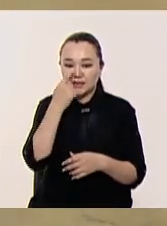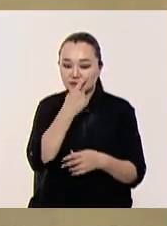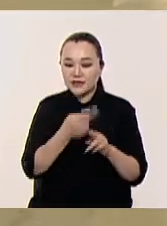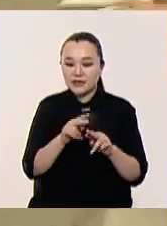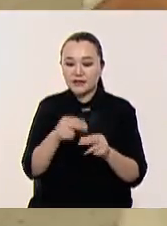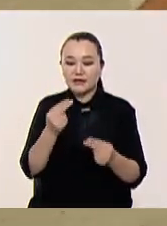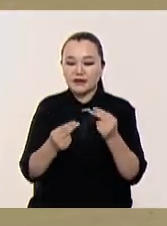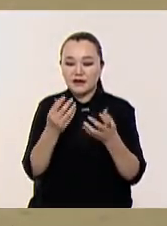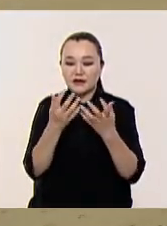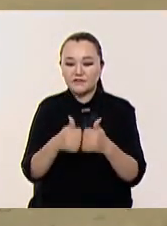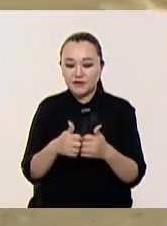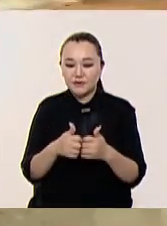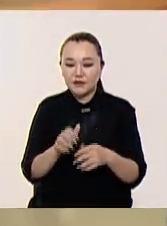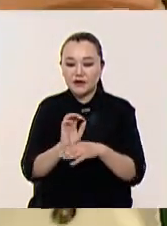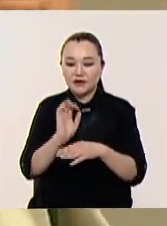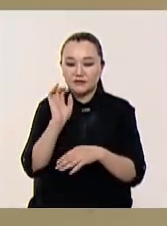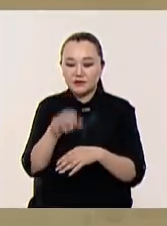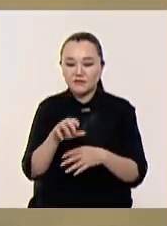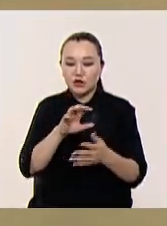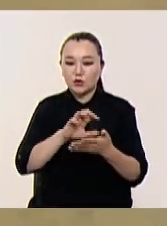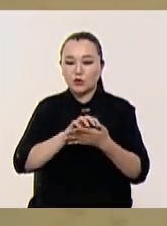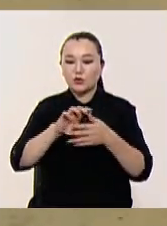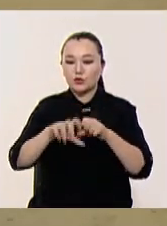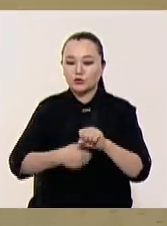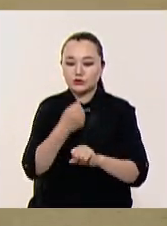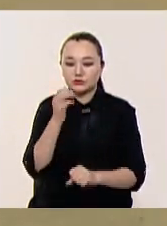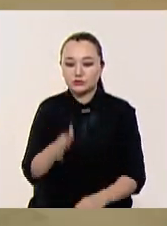самые игровые автоматы отправят в утиль.